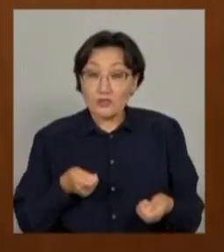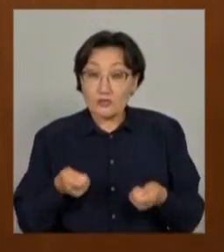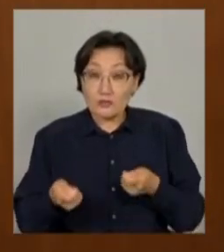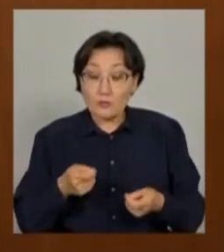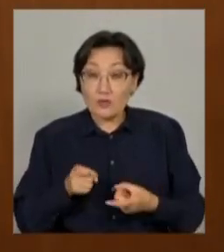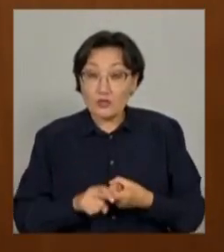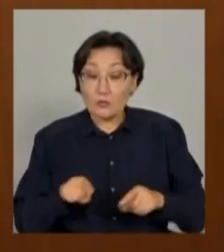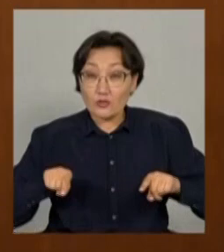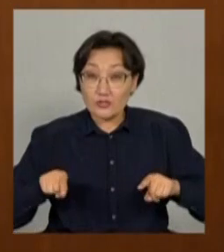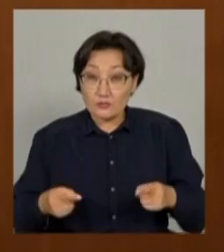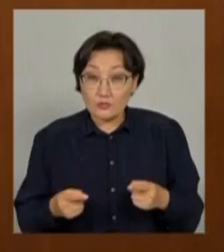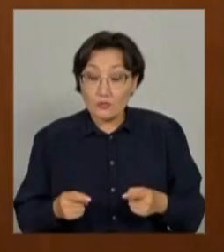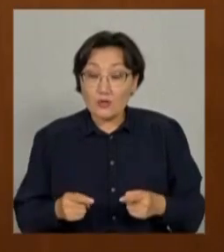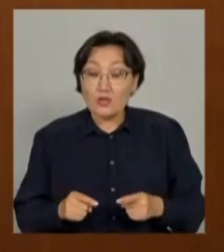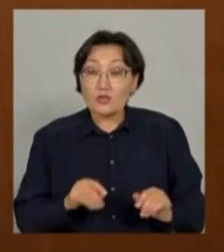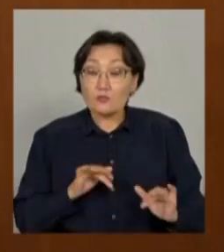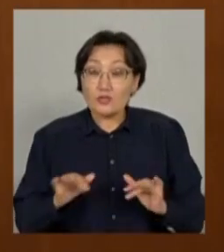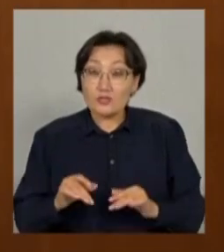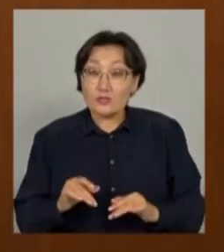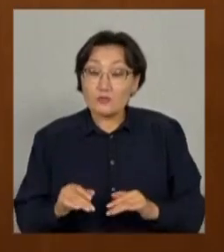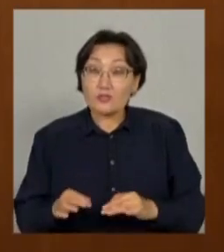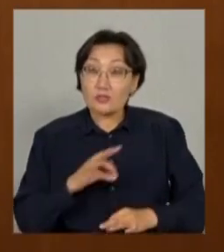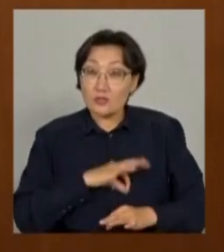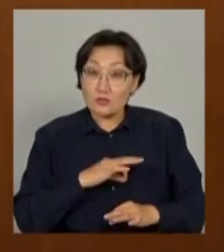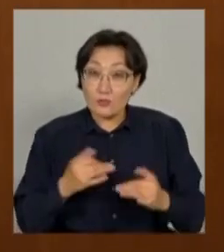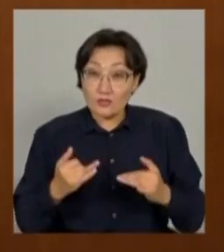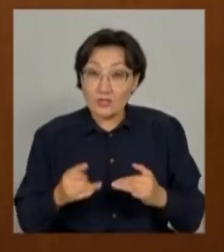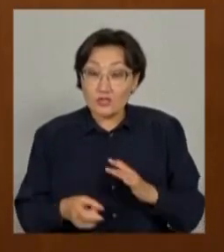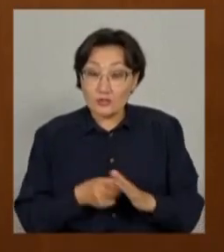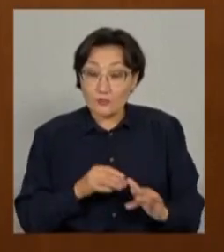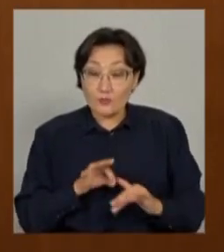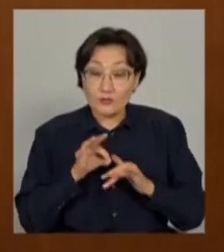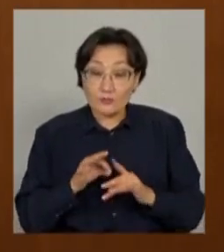қамауға алу түріндегі бұлтартпау шарасы санкцияланды, қазір тергеу амалдары жүргізілуде.